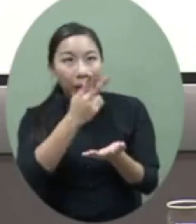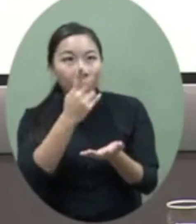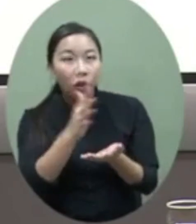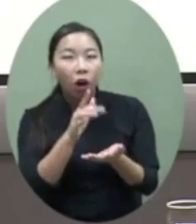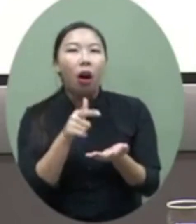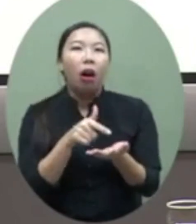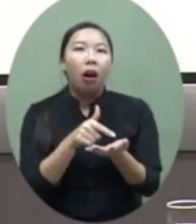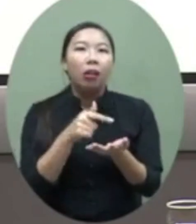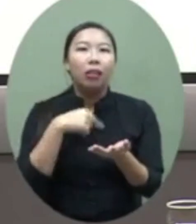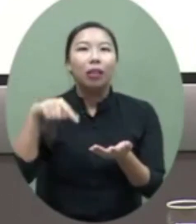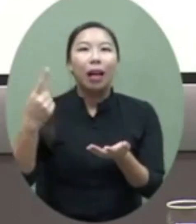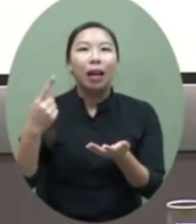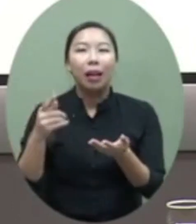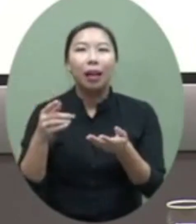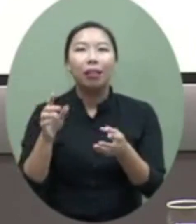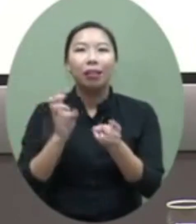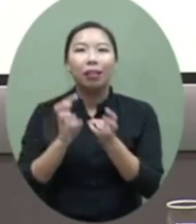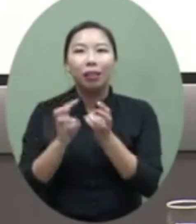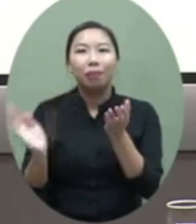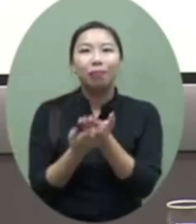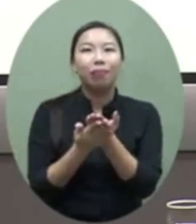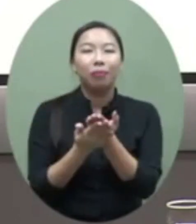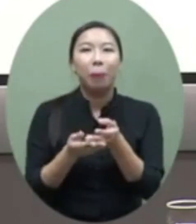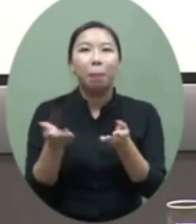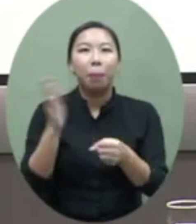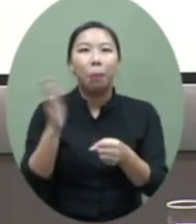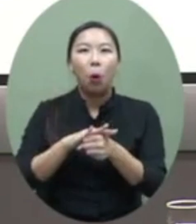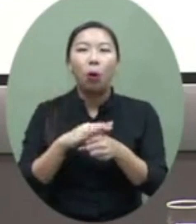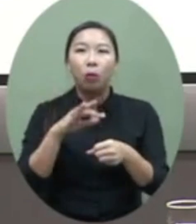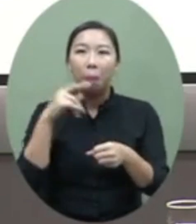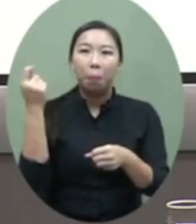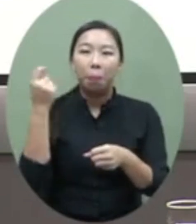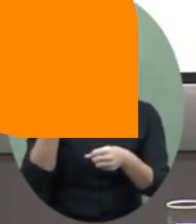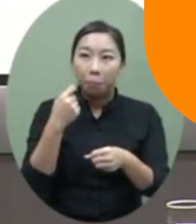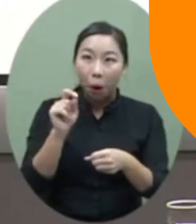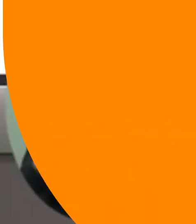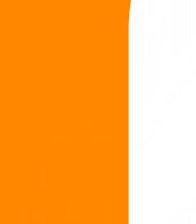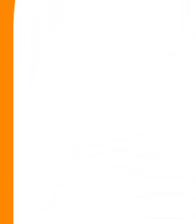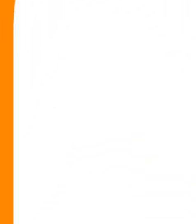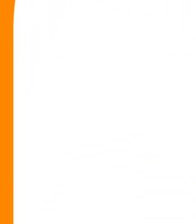額外嘅文件嘅，否則最簡單嘅情況咧就填翻個回條咧就已經得㗎啦。